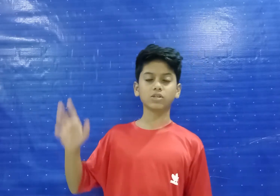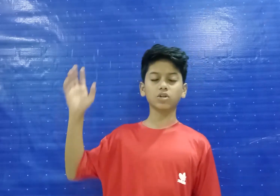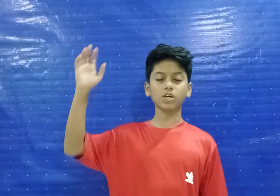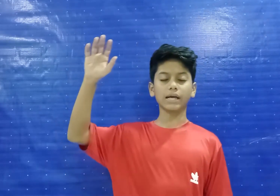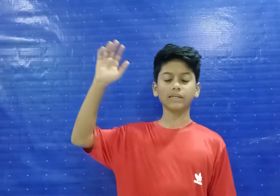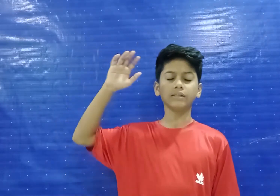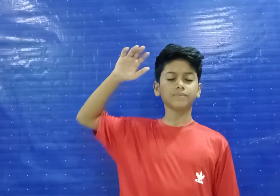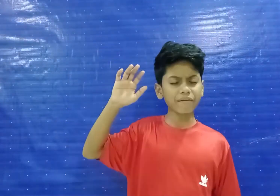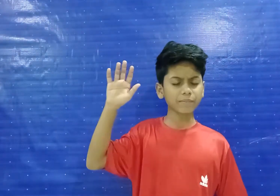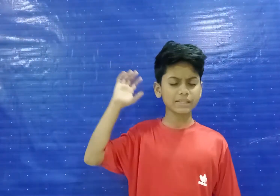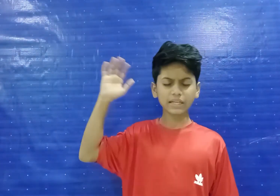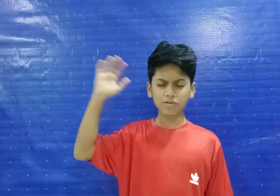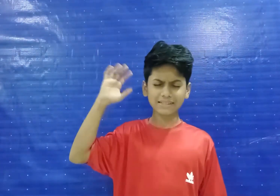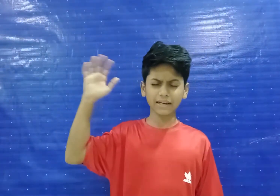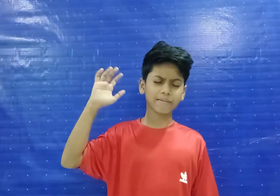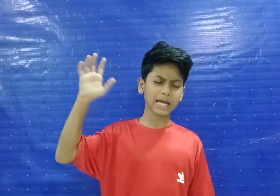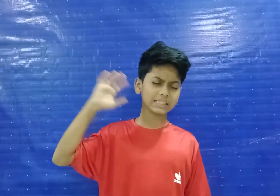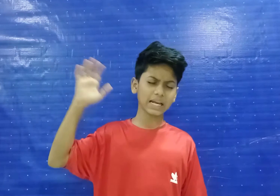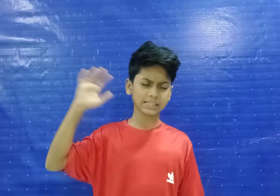Pick up your hands, close your eyes, and pray with me.